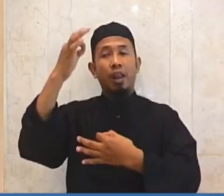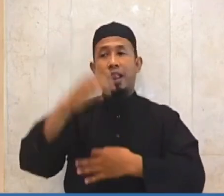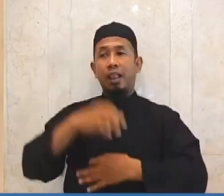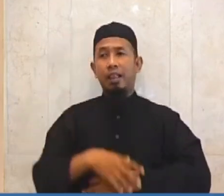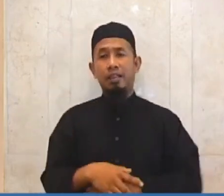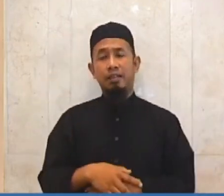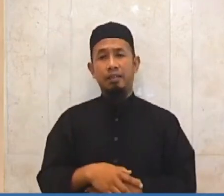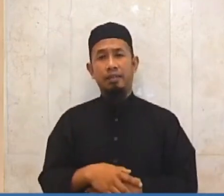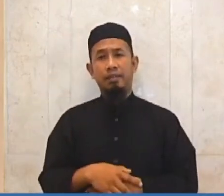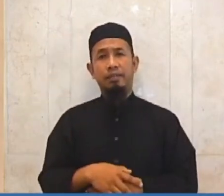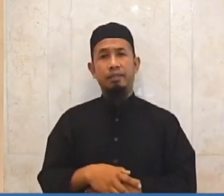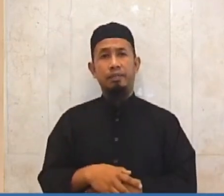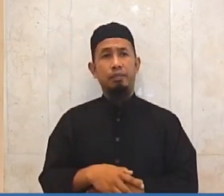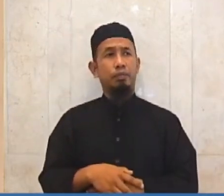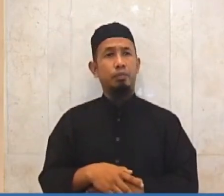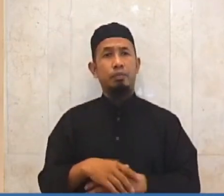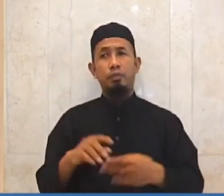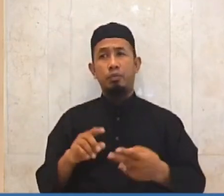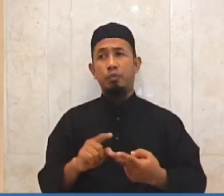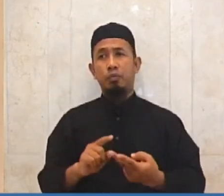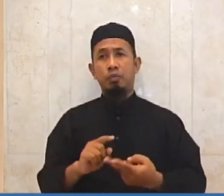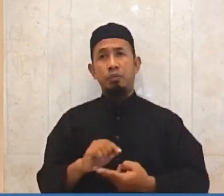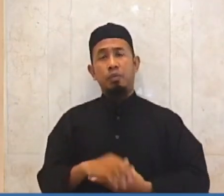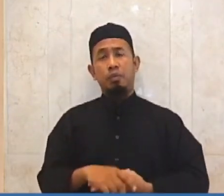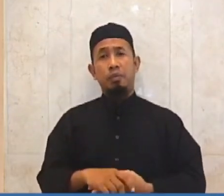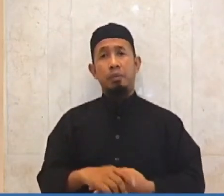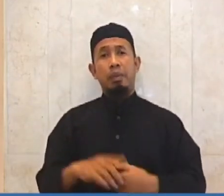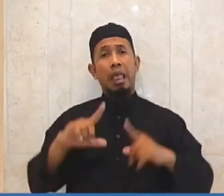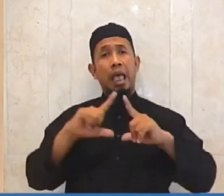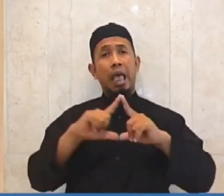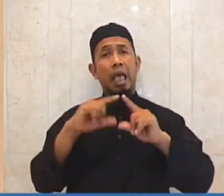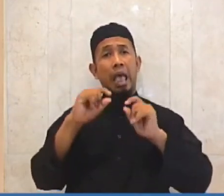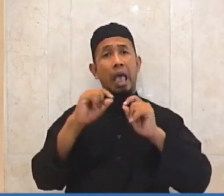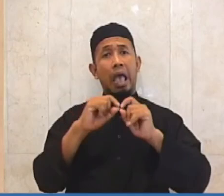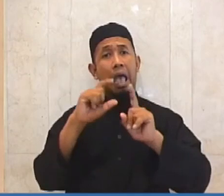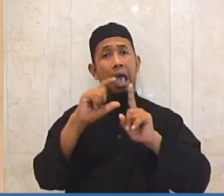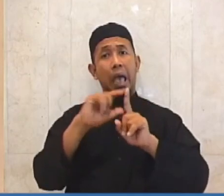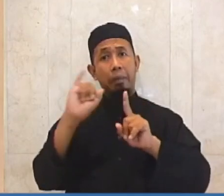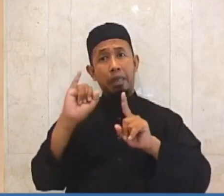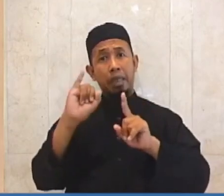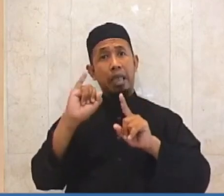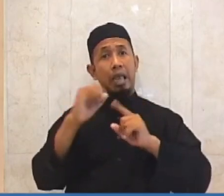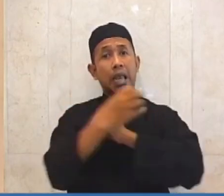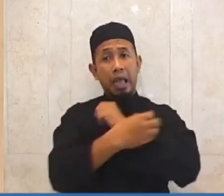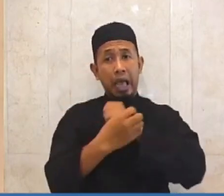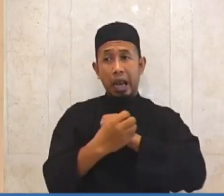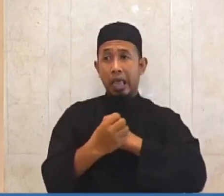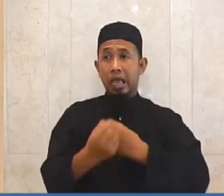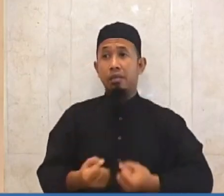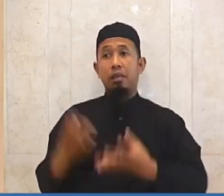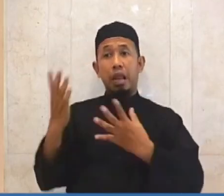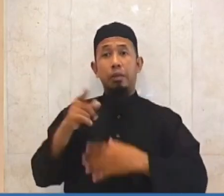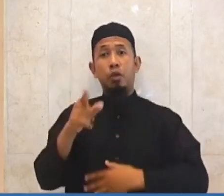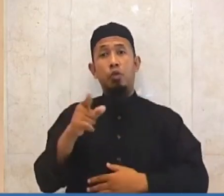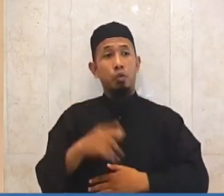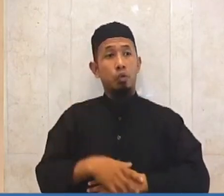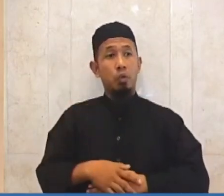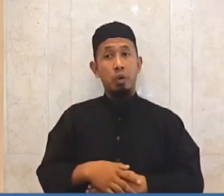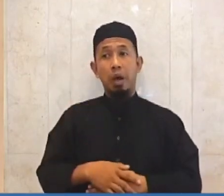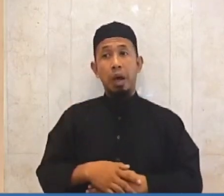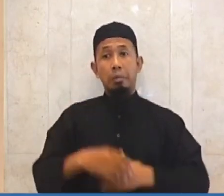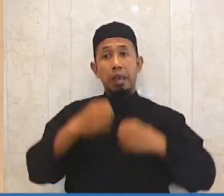profesional kemudian abdi negara yang Islam adalah menghargai waktu dia betul-betul